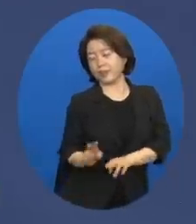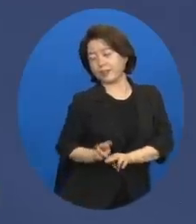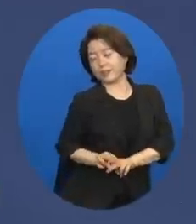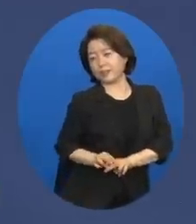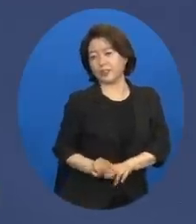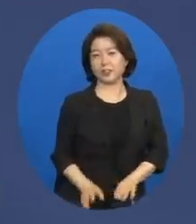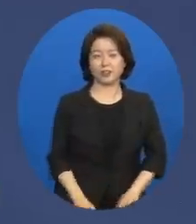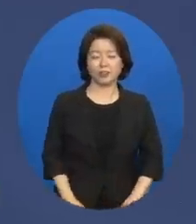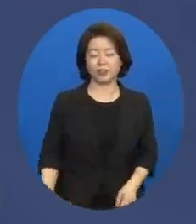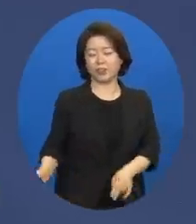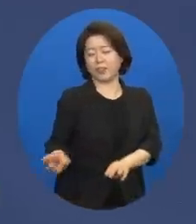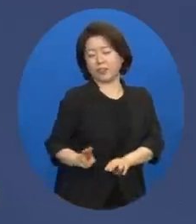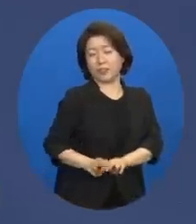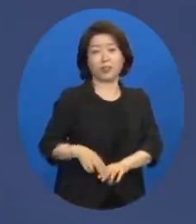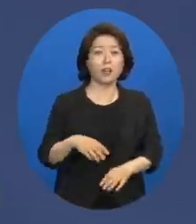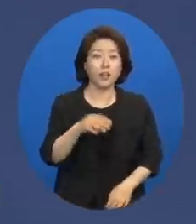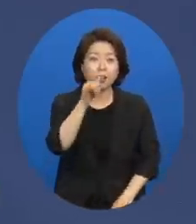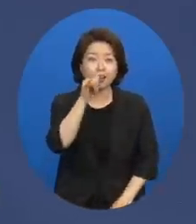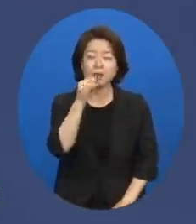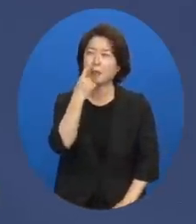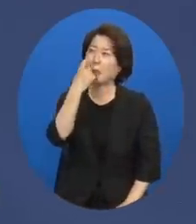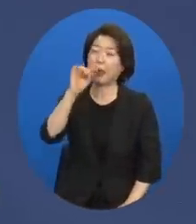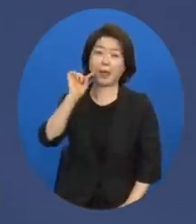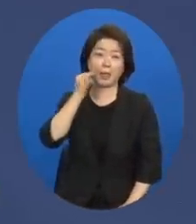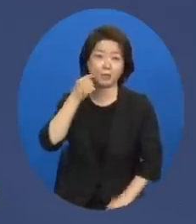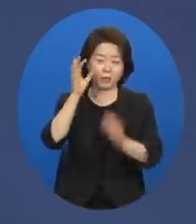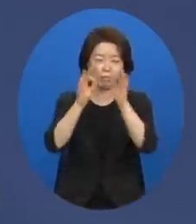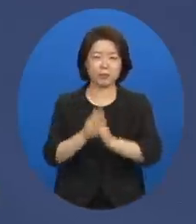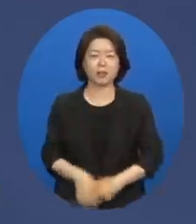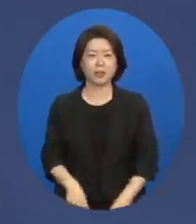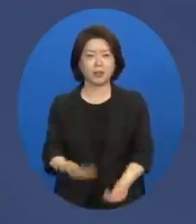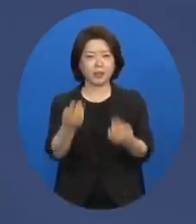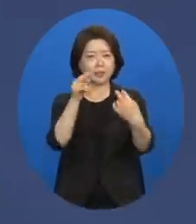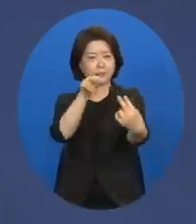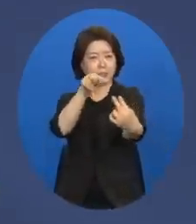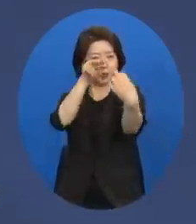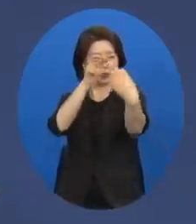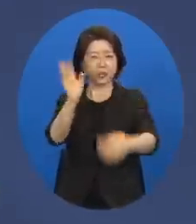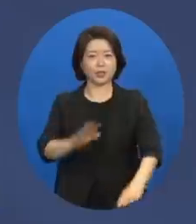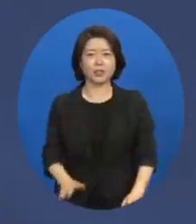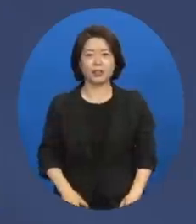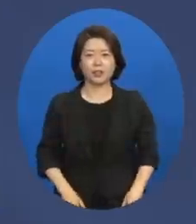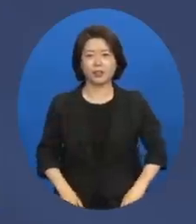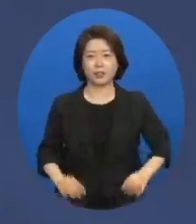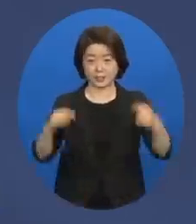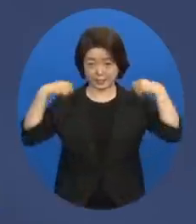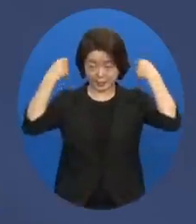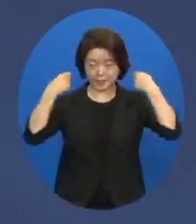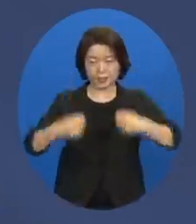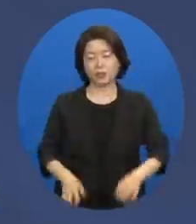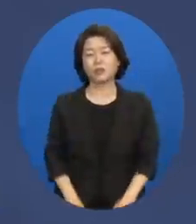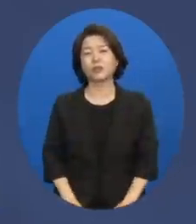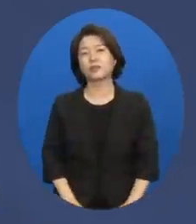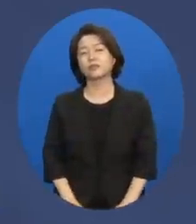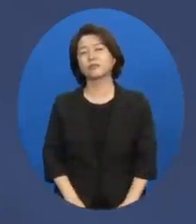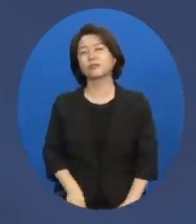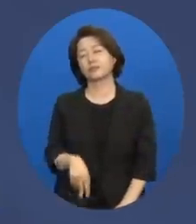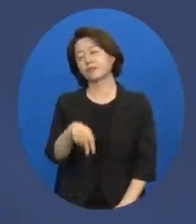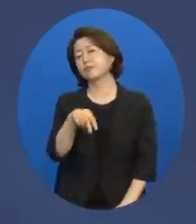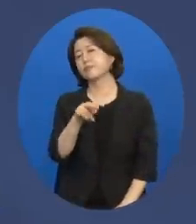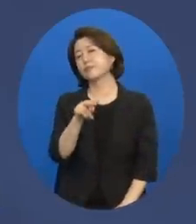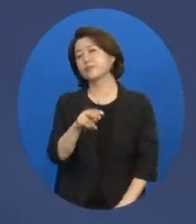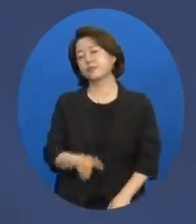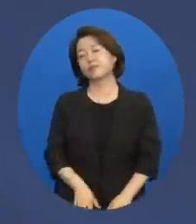이렇게 틀고 그리고 강사를 정면으로 안 봐요. 안 보고 눈을 한 하방 15도 정도